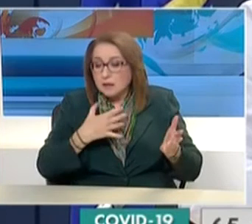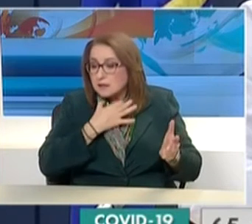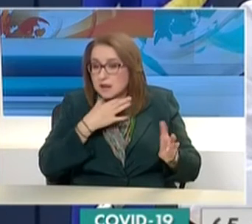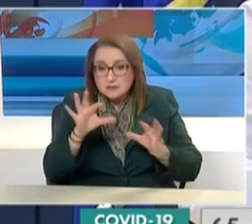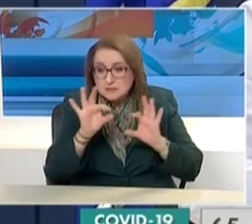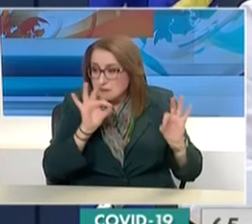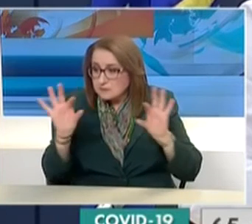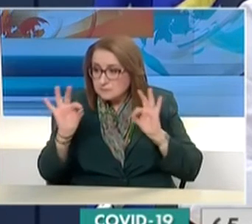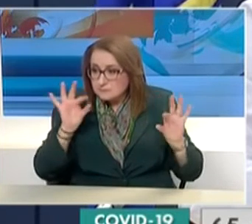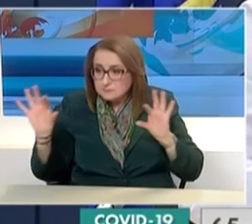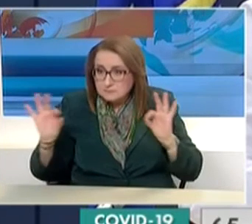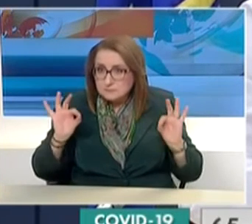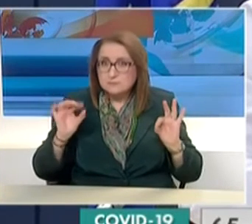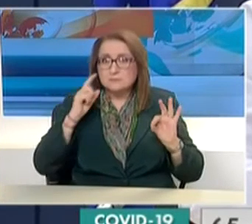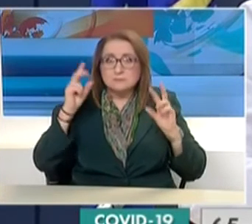σε